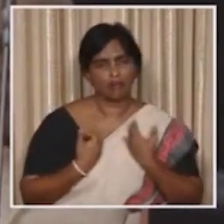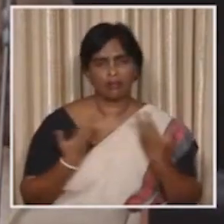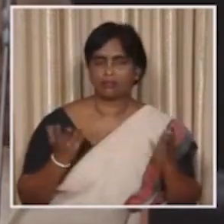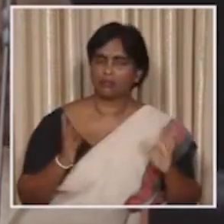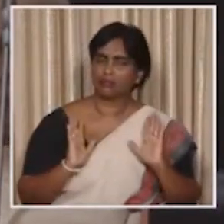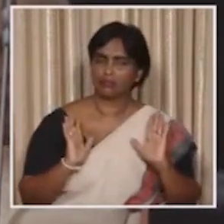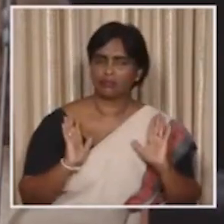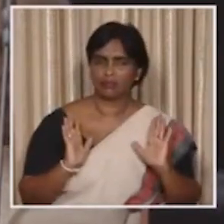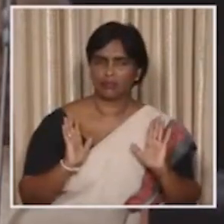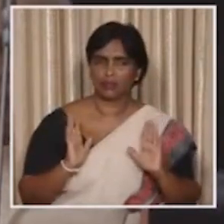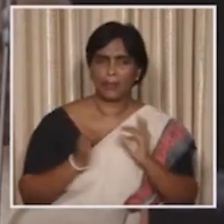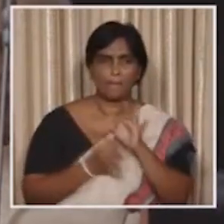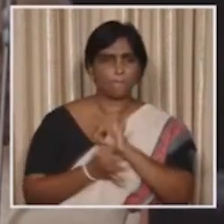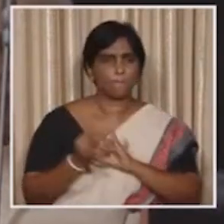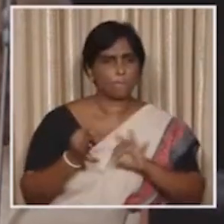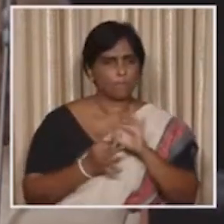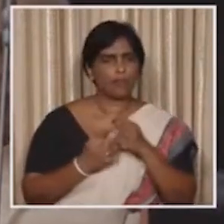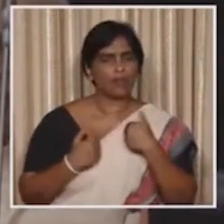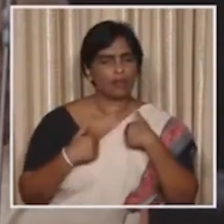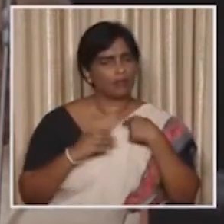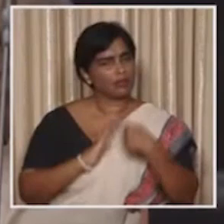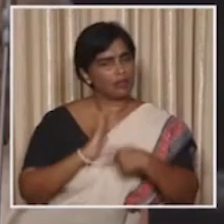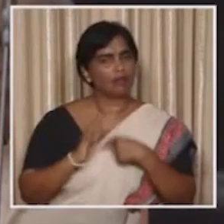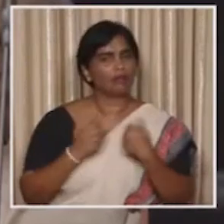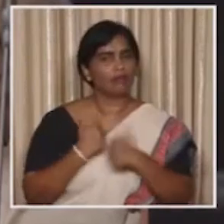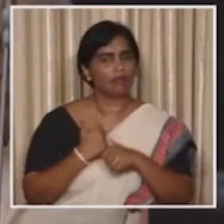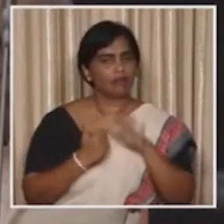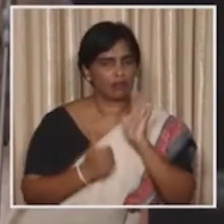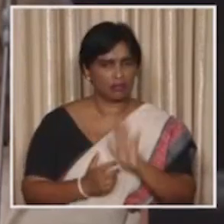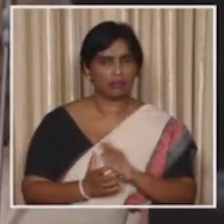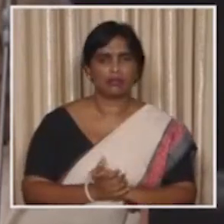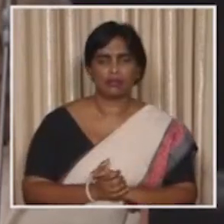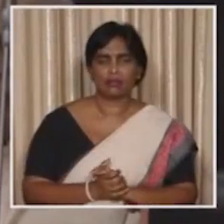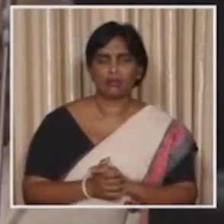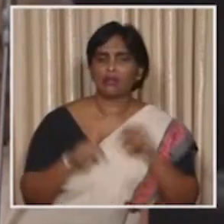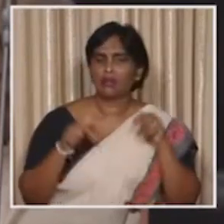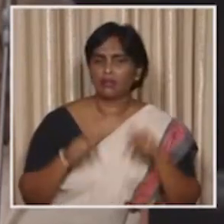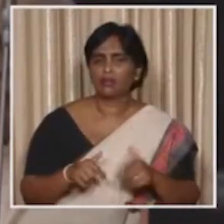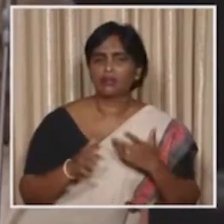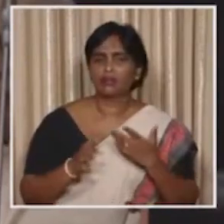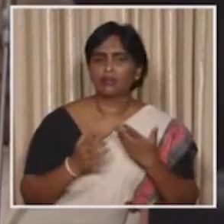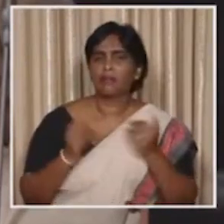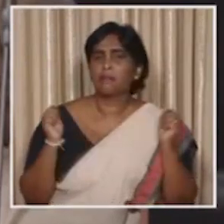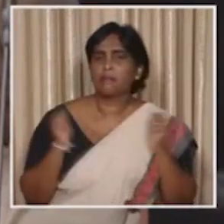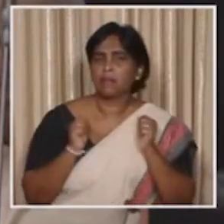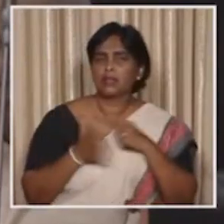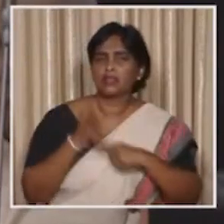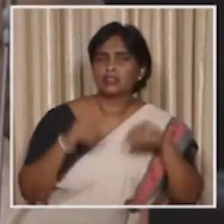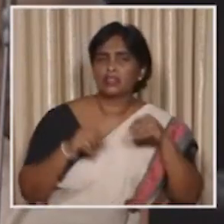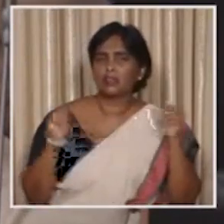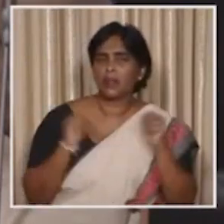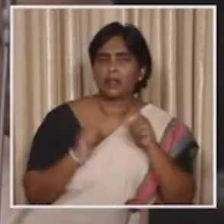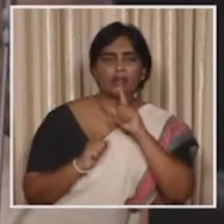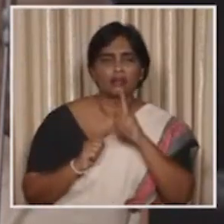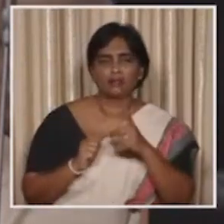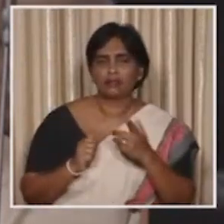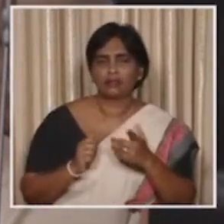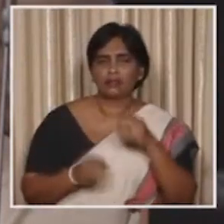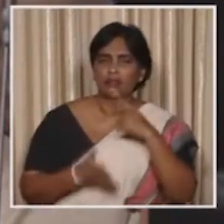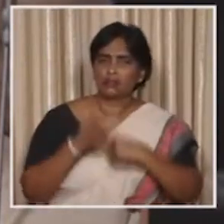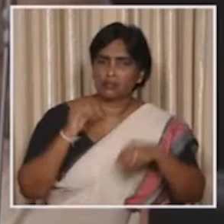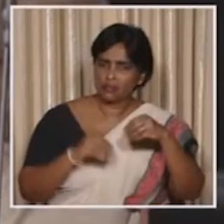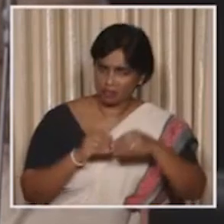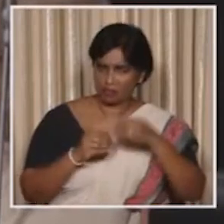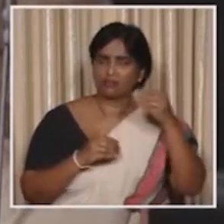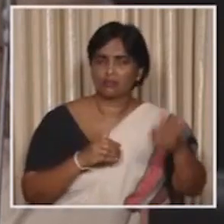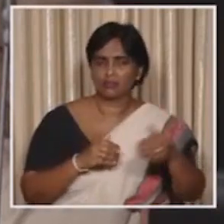ඒ ප්‍රජාතන්ත්‍රවාදී අපි මේ රටේ ඇති කළා තියෙනවා. ඉතින් දැන් කොහොමද කියන්නේ අපි බයයි කියලා ඡන්දකට අපි වන් ඡන්දේ